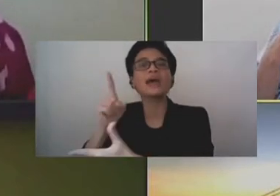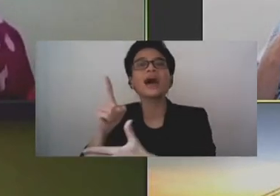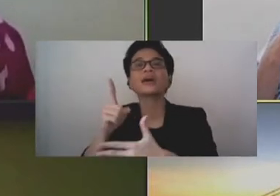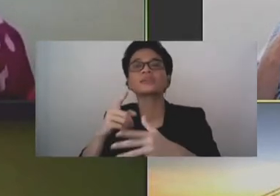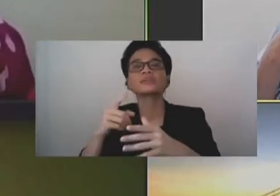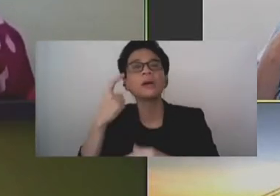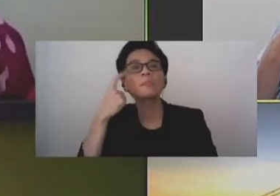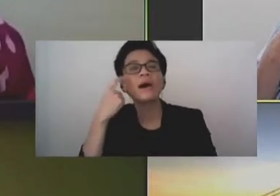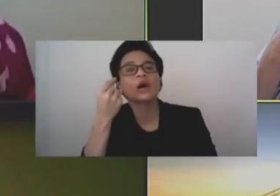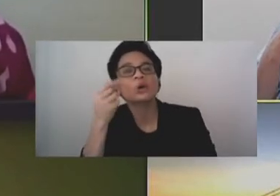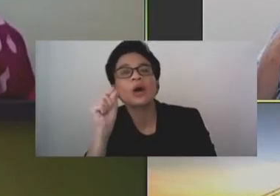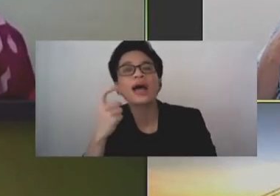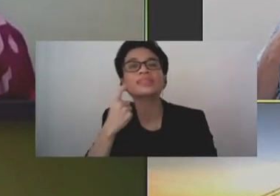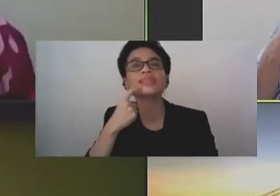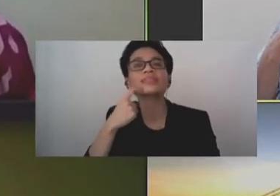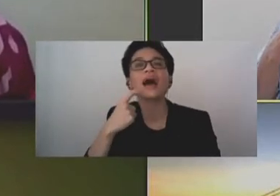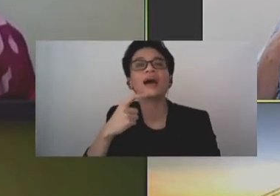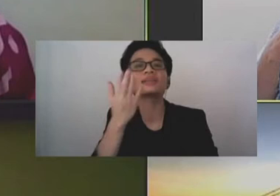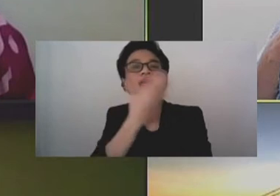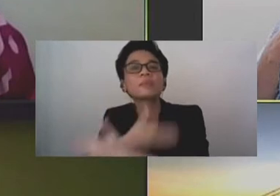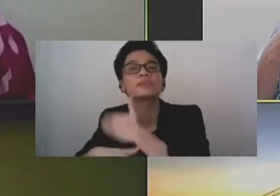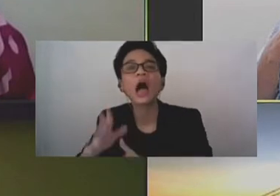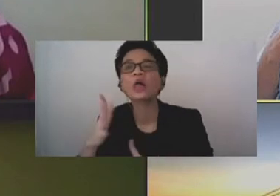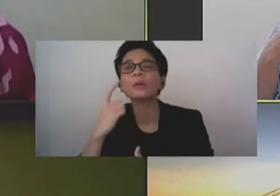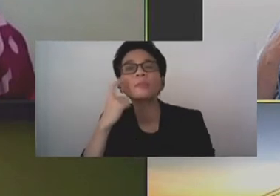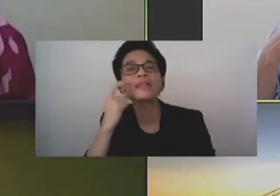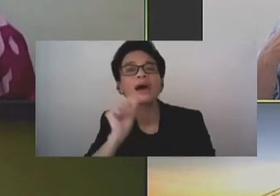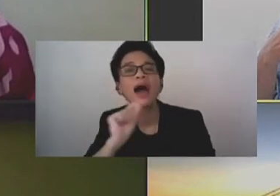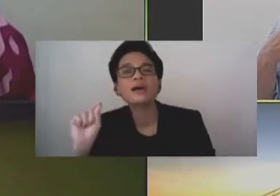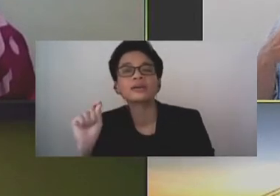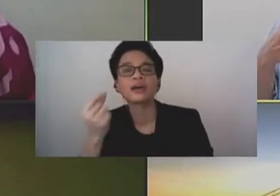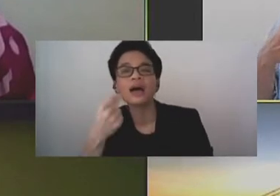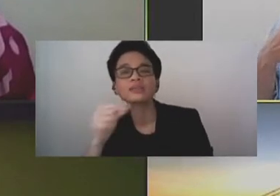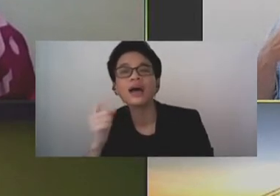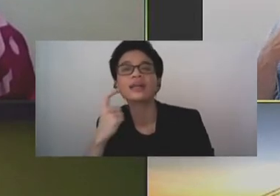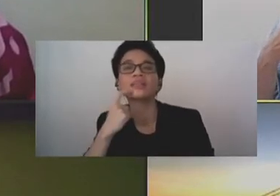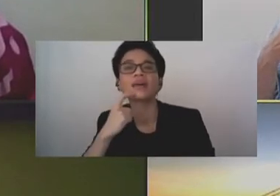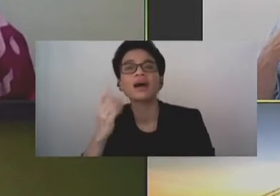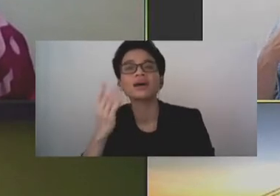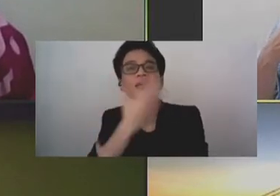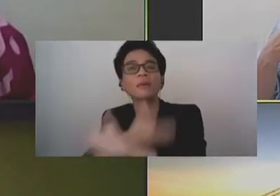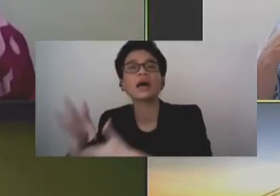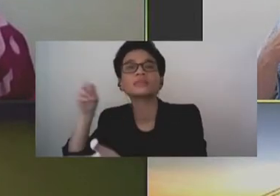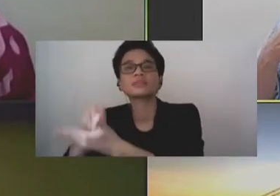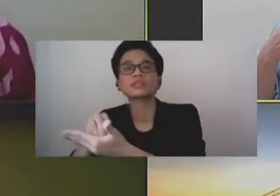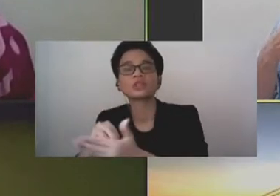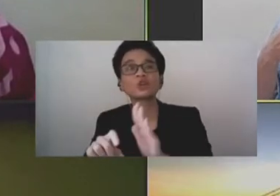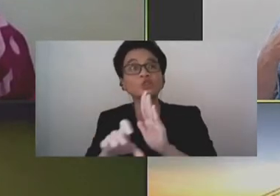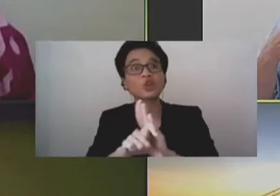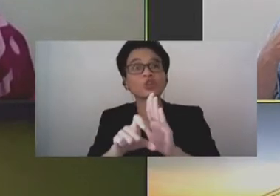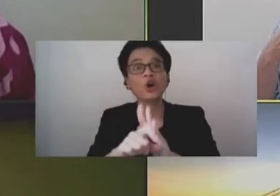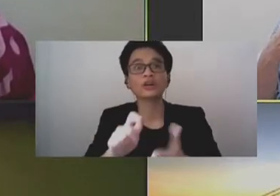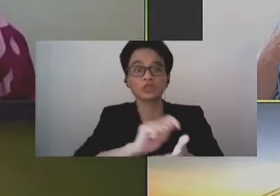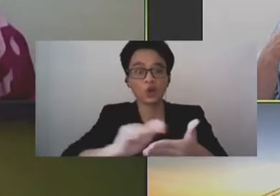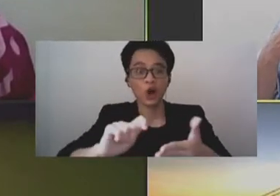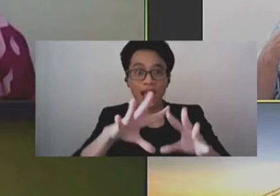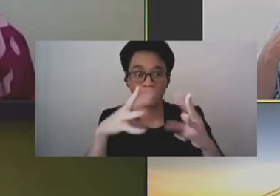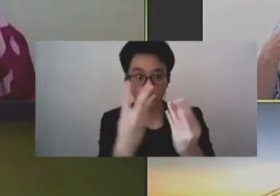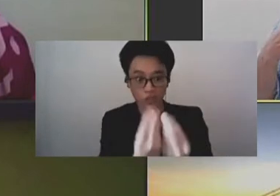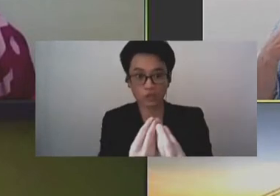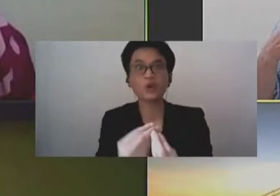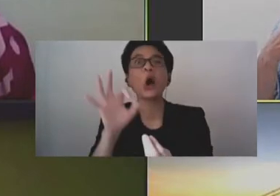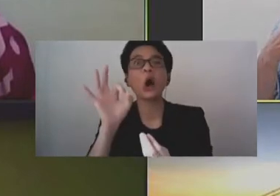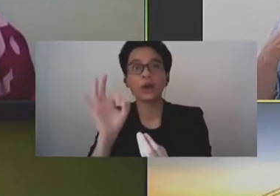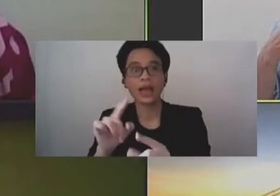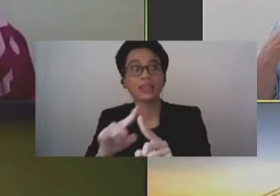sejak dini gitu. Jadi kita ketika kita bicara tentang sekolah yang inklusif, tapi anak-anak SD umum tidak pernah diperkenalkan